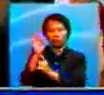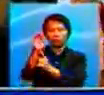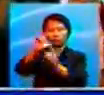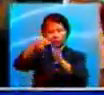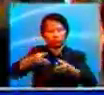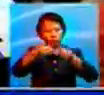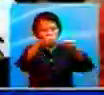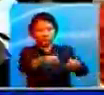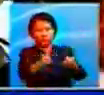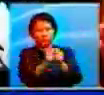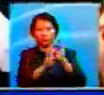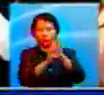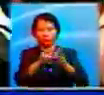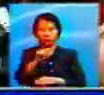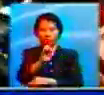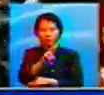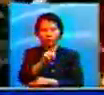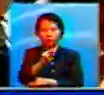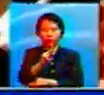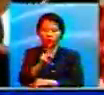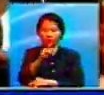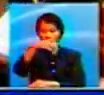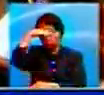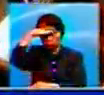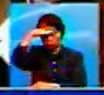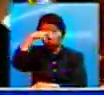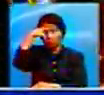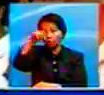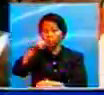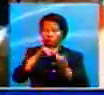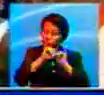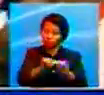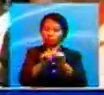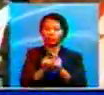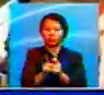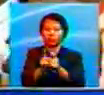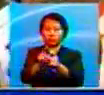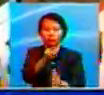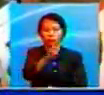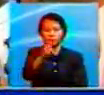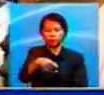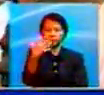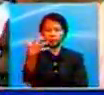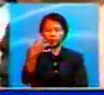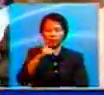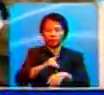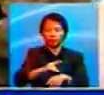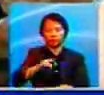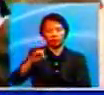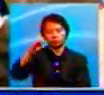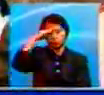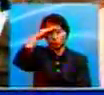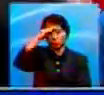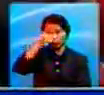kemudian diserahkan kepada Wakil Gerakan Johor, Datuk Teo Kok Chee, untuk meneruskan larian pada 24 Mei di Skudai,